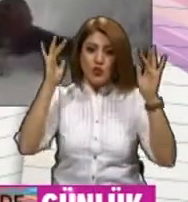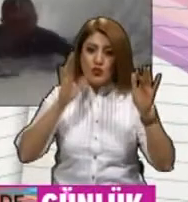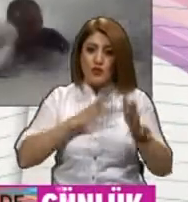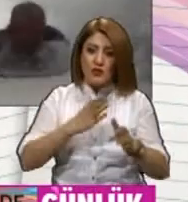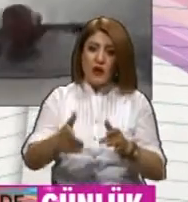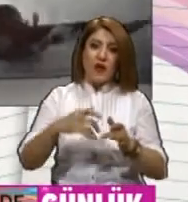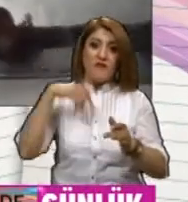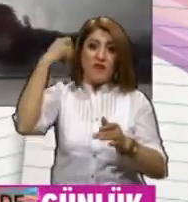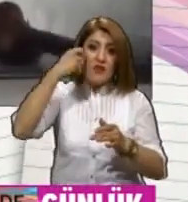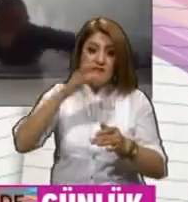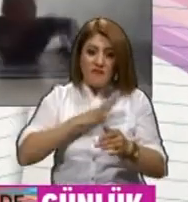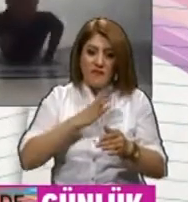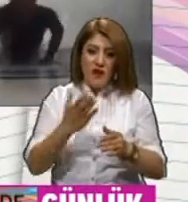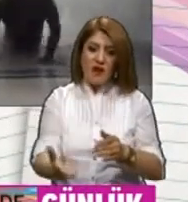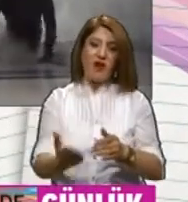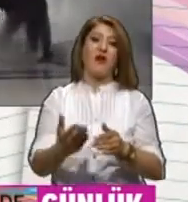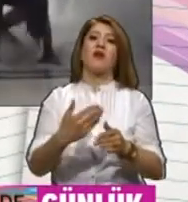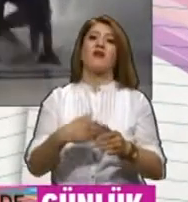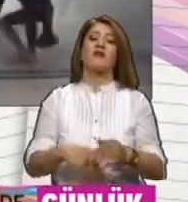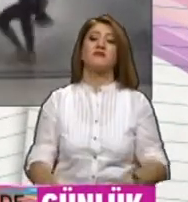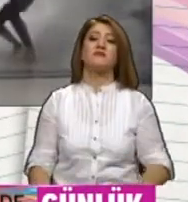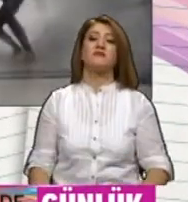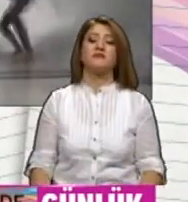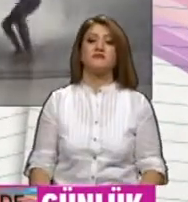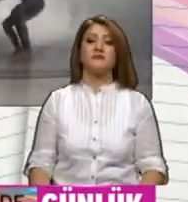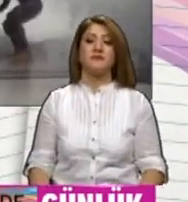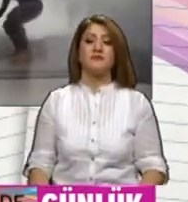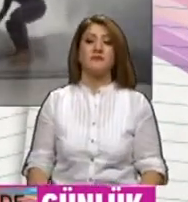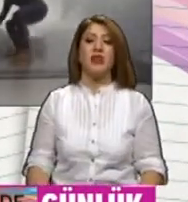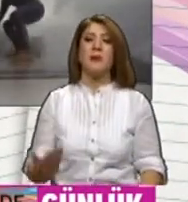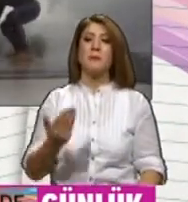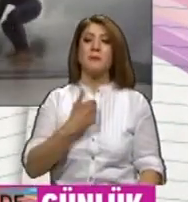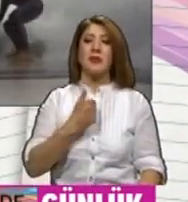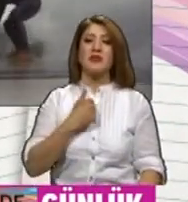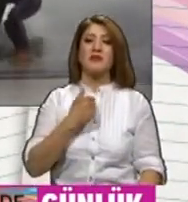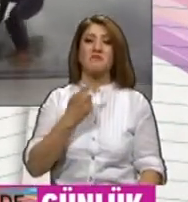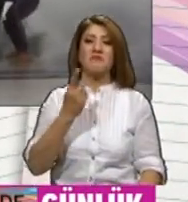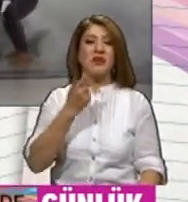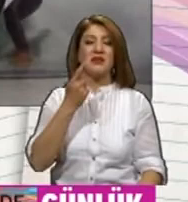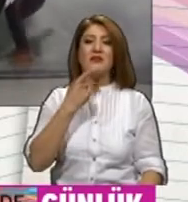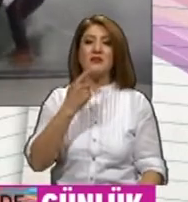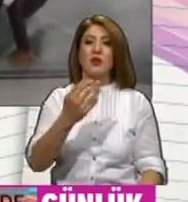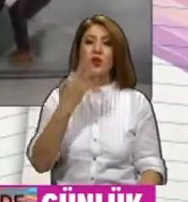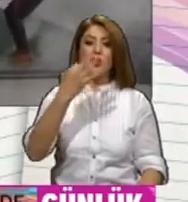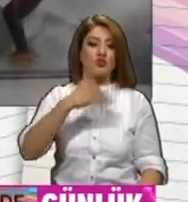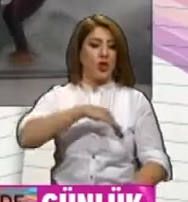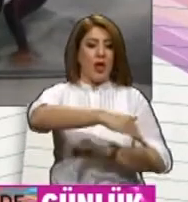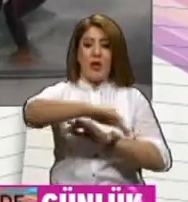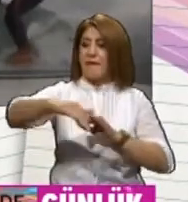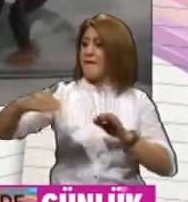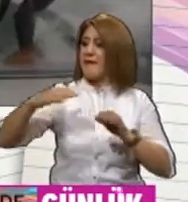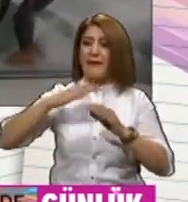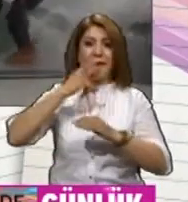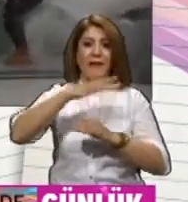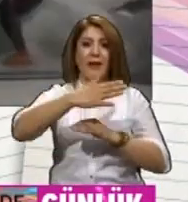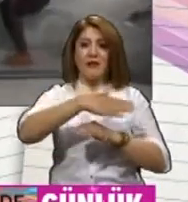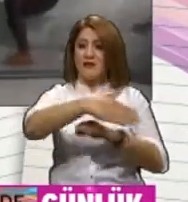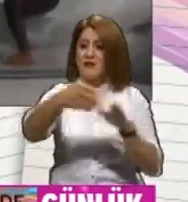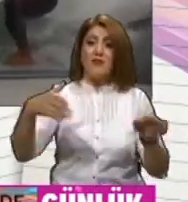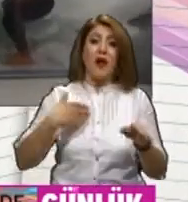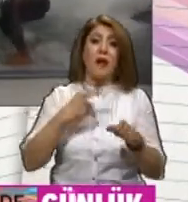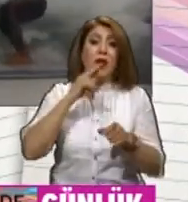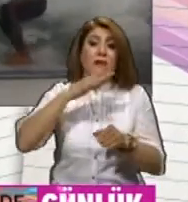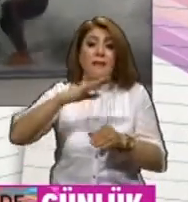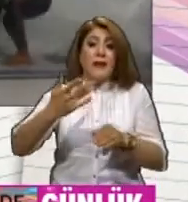var. Belgeselleri zaten var. Zaten yani hani şu bizim şu klasik söylemimiz var ya, üç tarafımız denizlerle çevrili ama yani